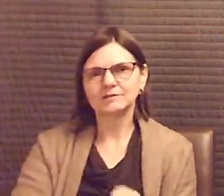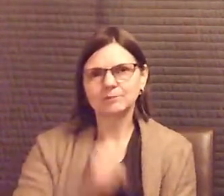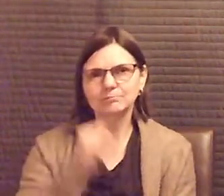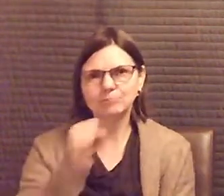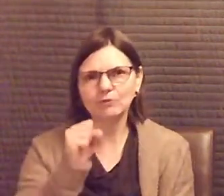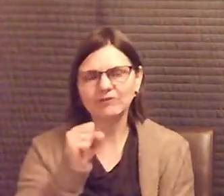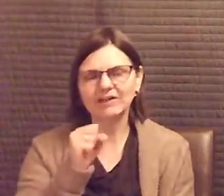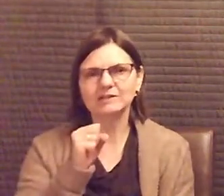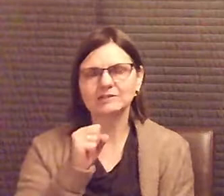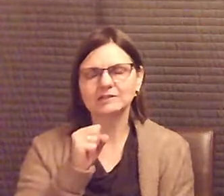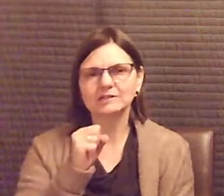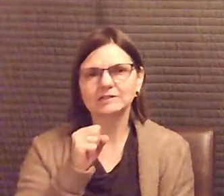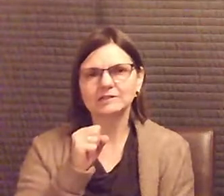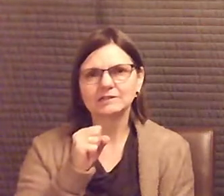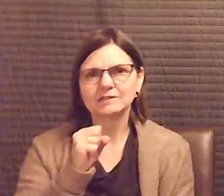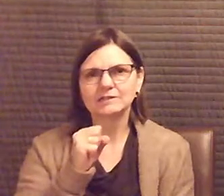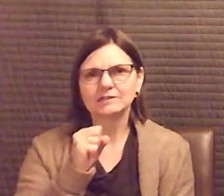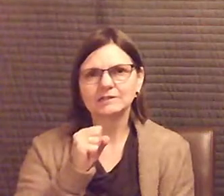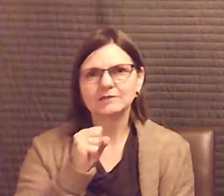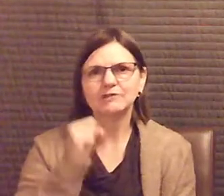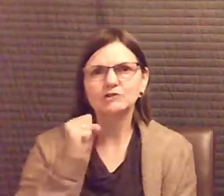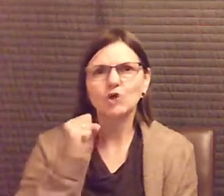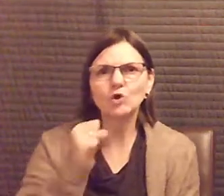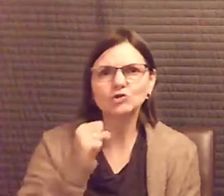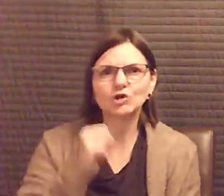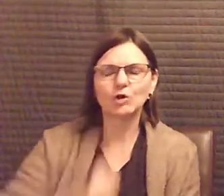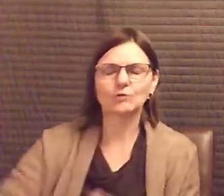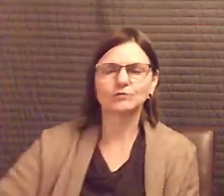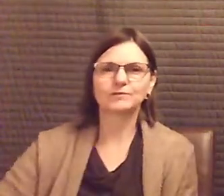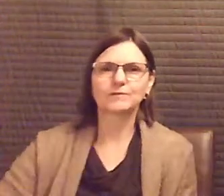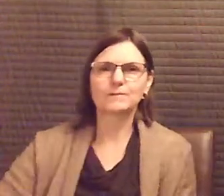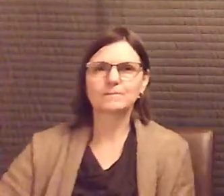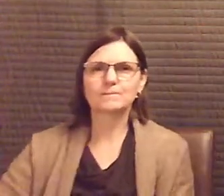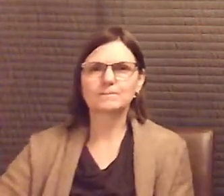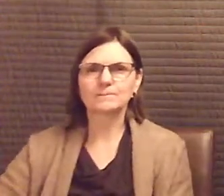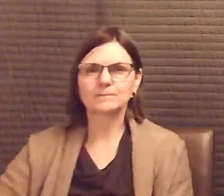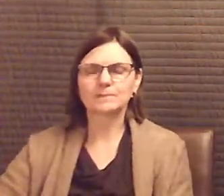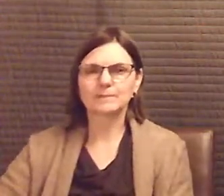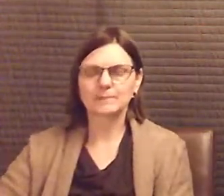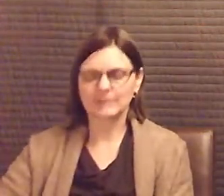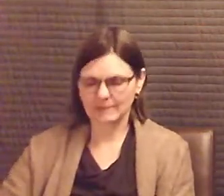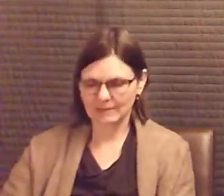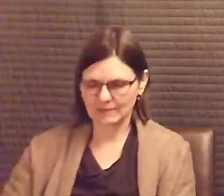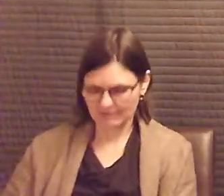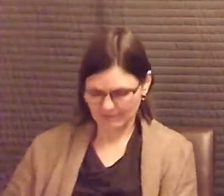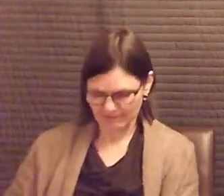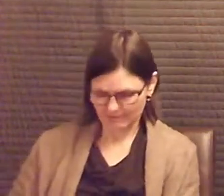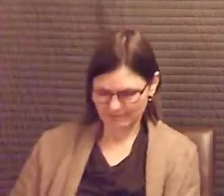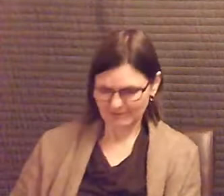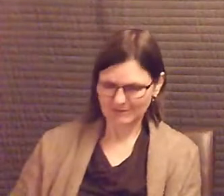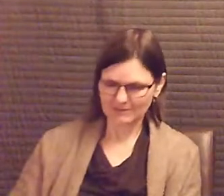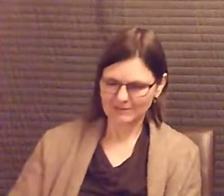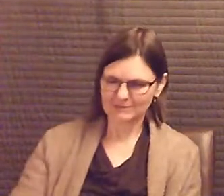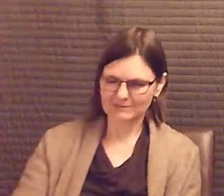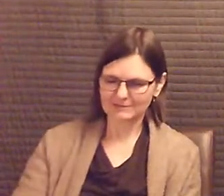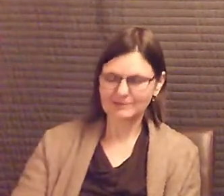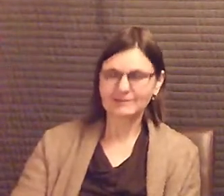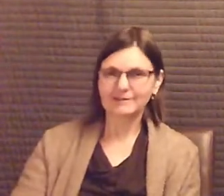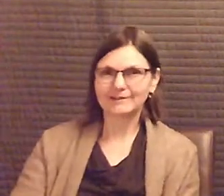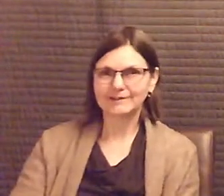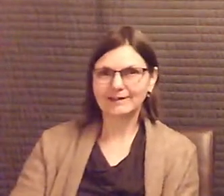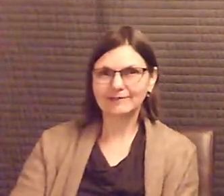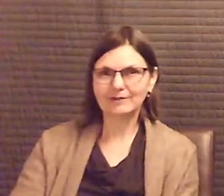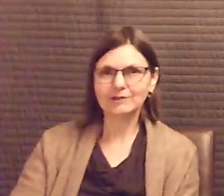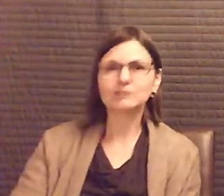honderdtal weeral oom billy van ongeloof with aiko desho randen hoor